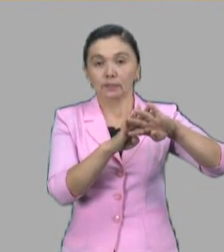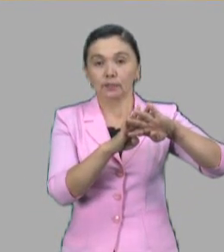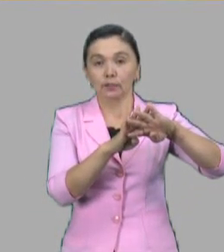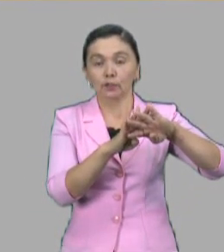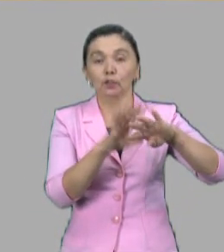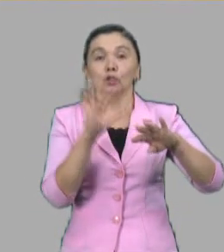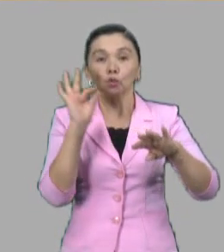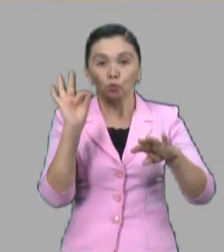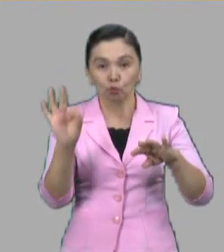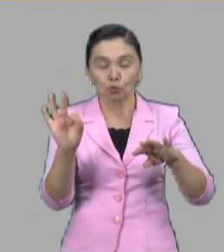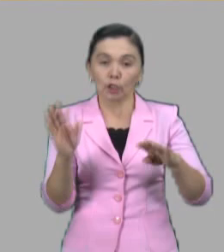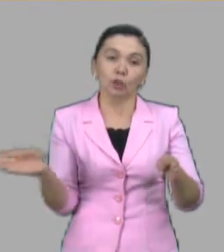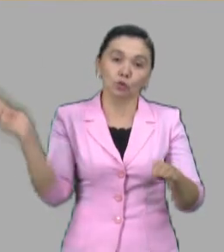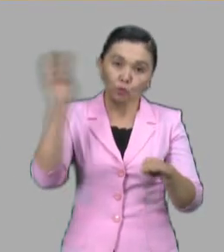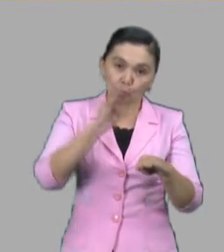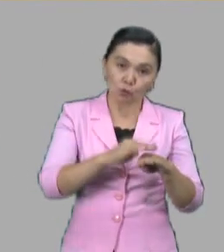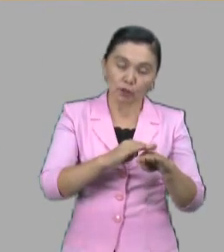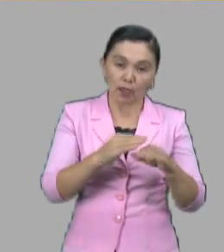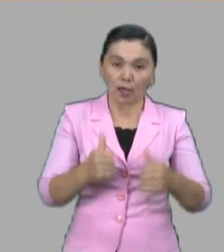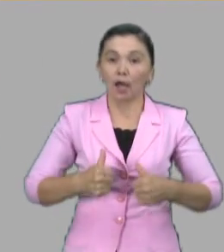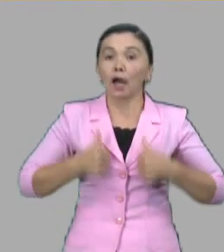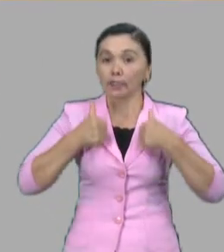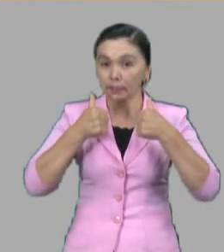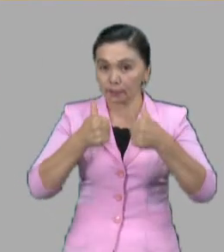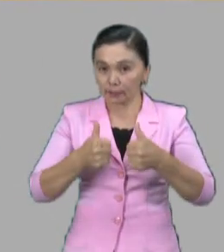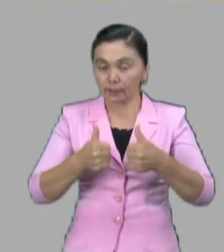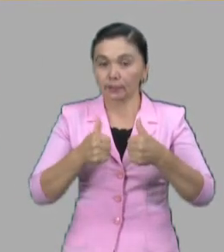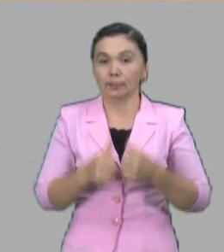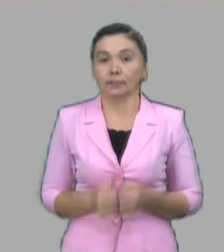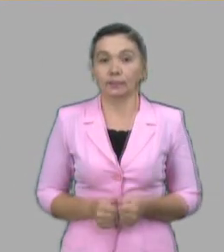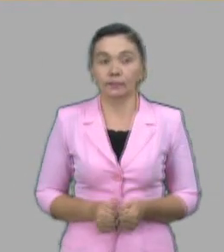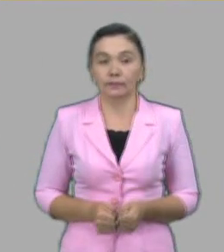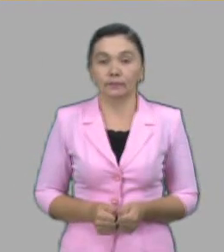таблицаны толуктаганга аракеттенгиле.